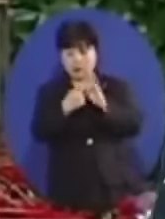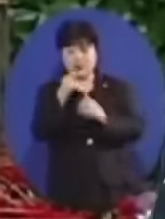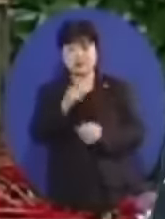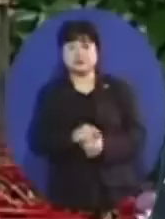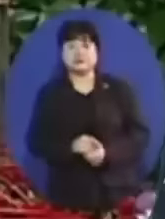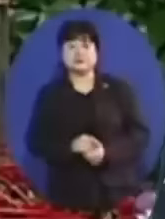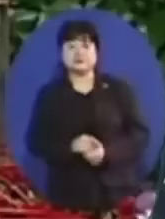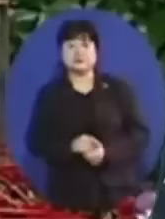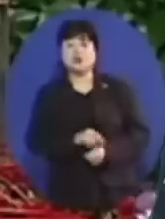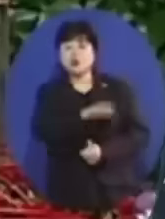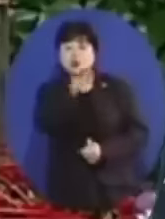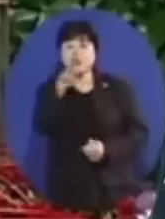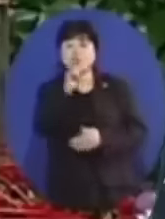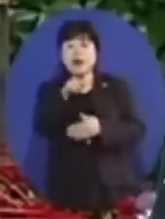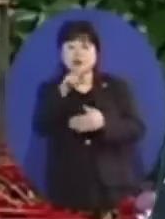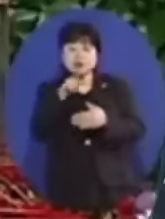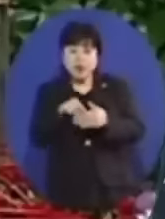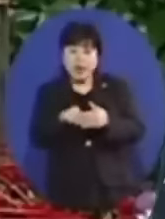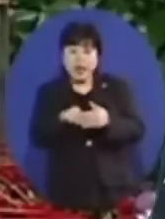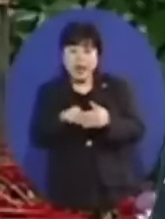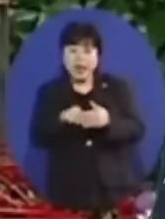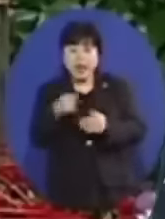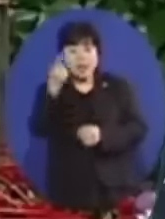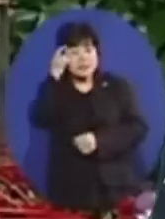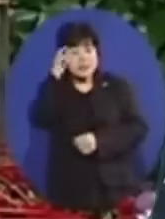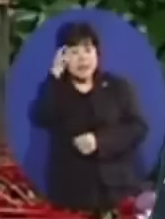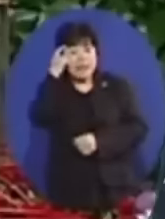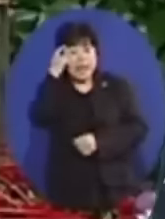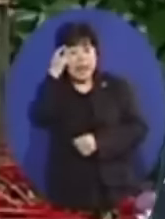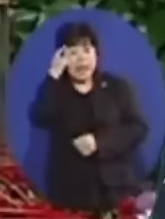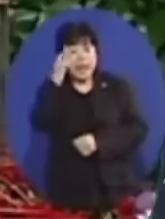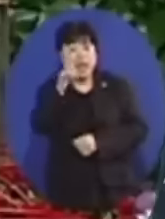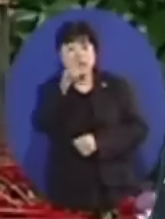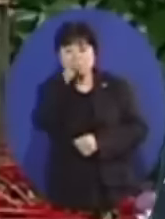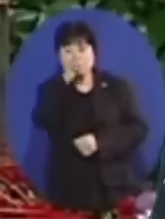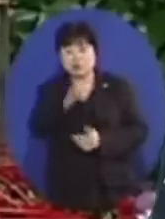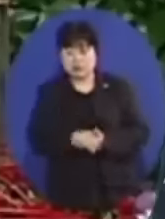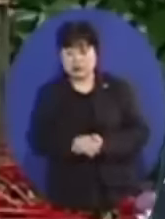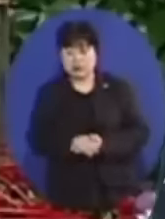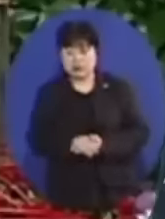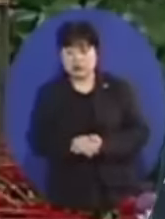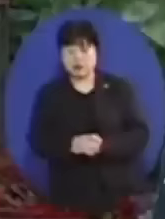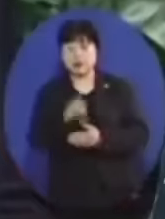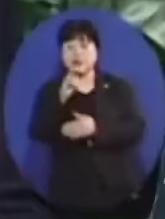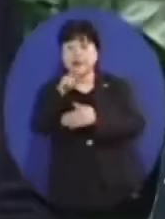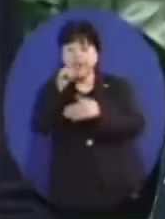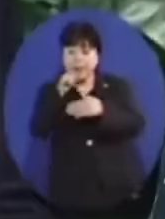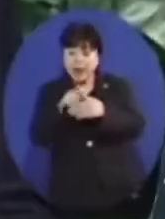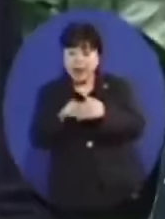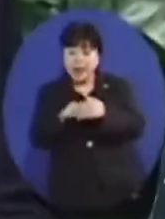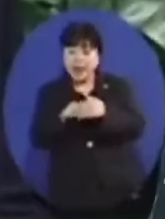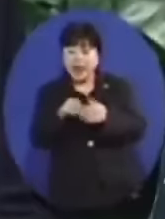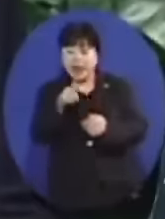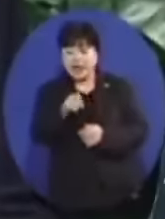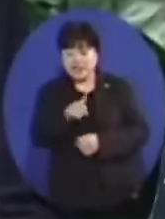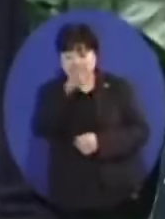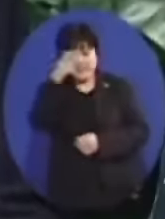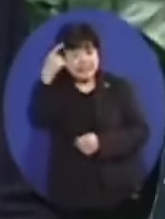한때 우리 마음 속에 생각으로 있던 것입니다. 우리 마음 속에 있던